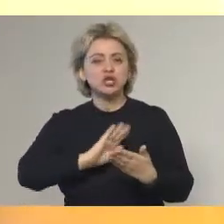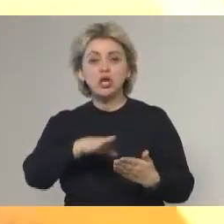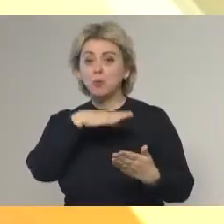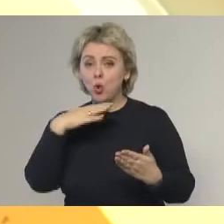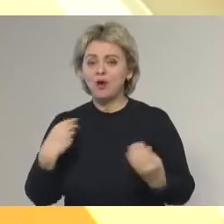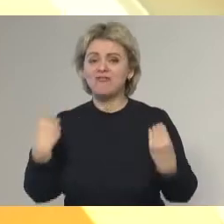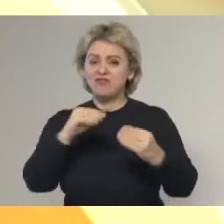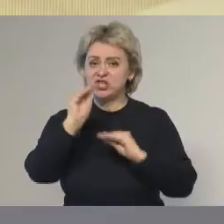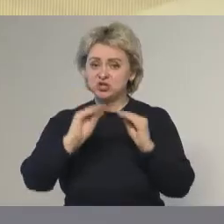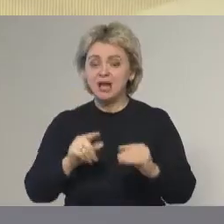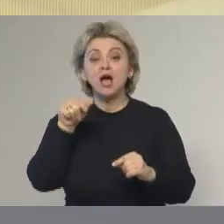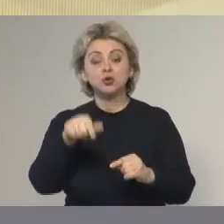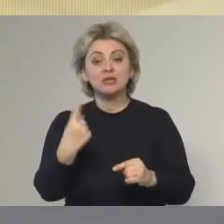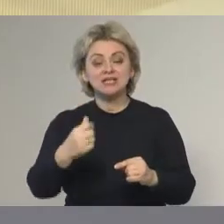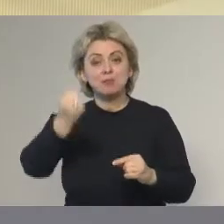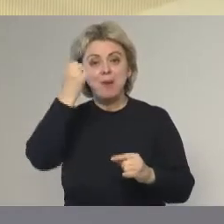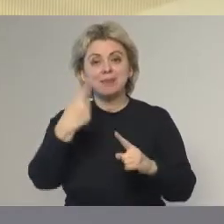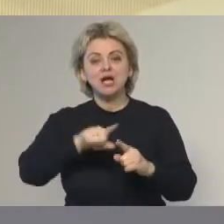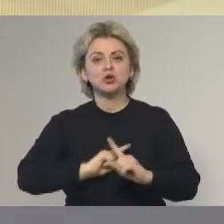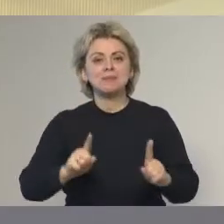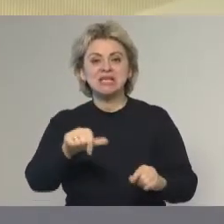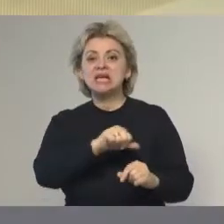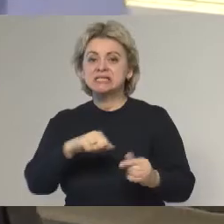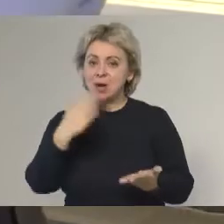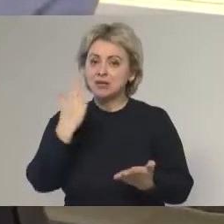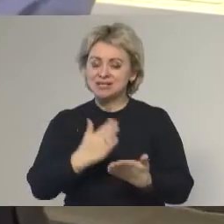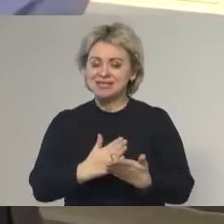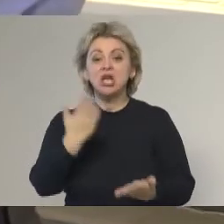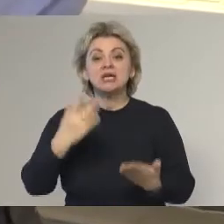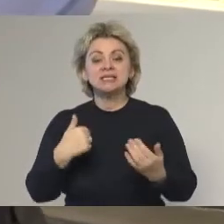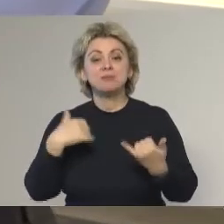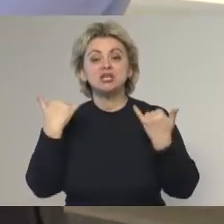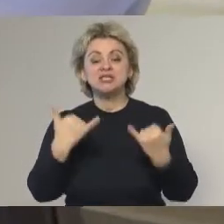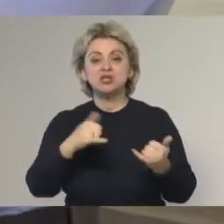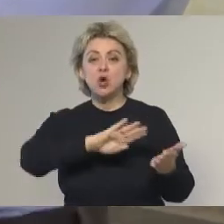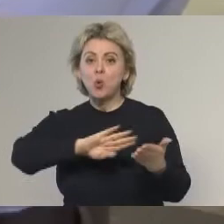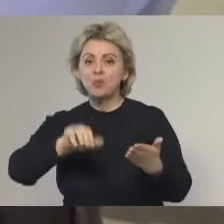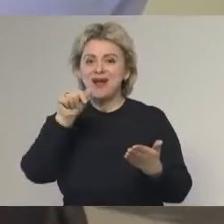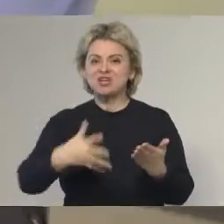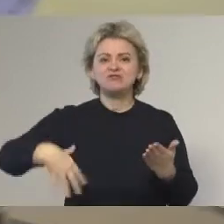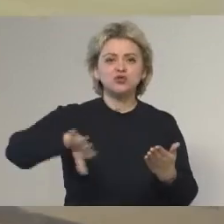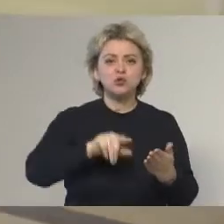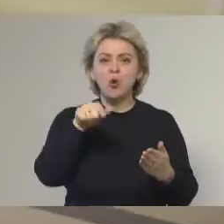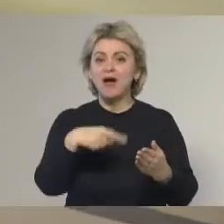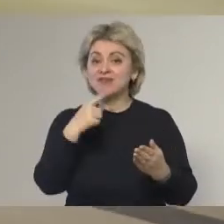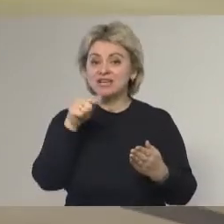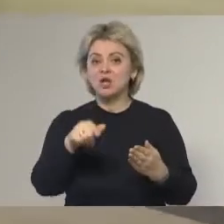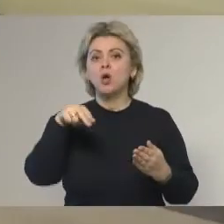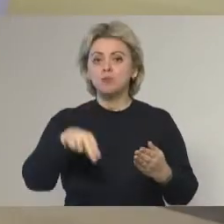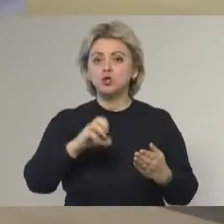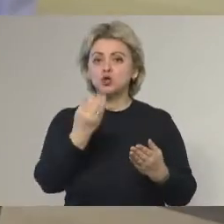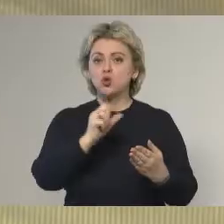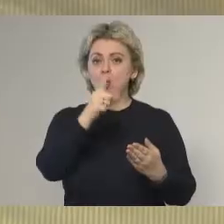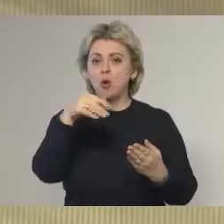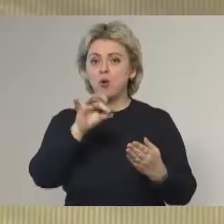вещи. Но вот один из тех экспонатов, который абсолютно самодостаточен. Если бы мы сейчас убрали отсюда все совершенно, говорит Петр Шолохов,